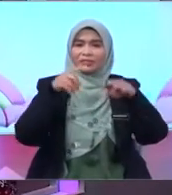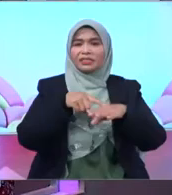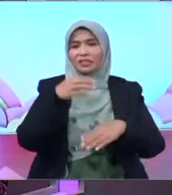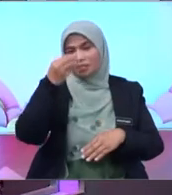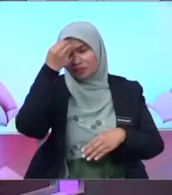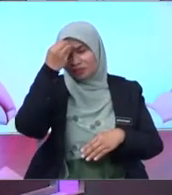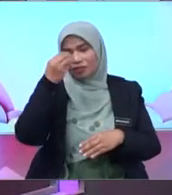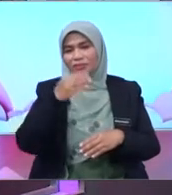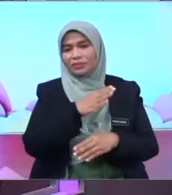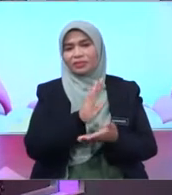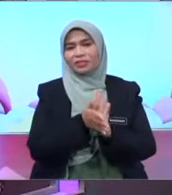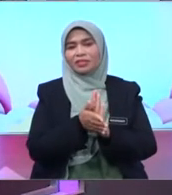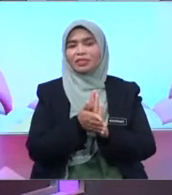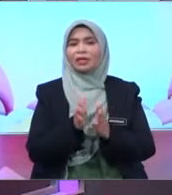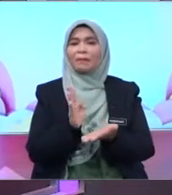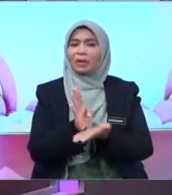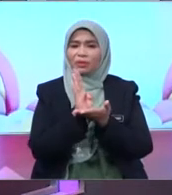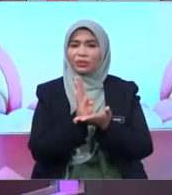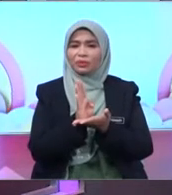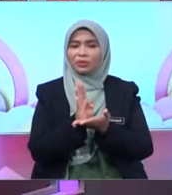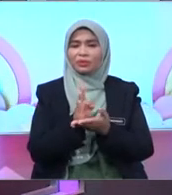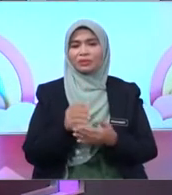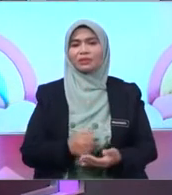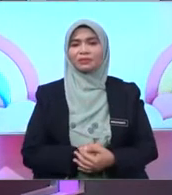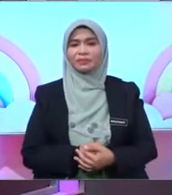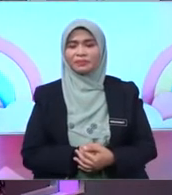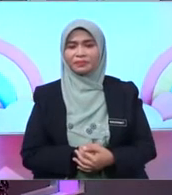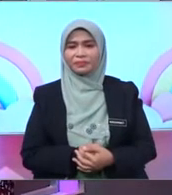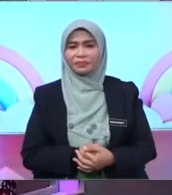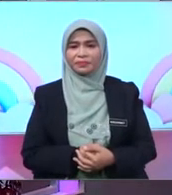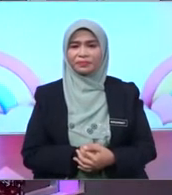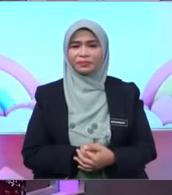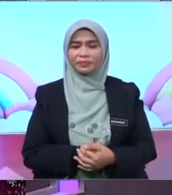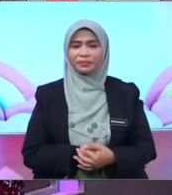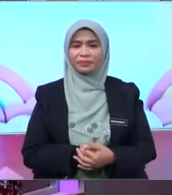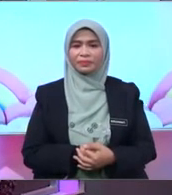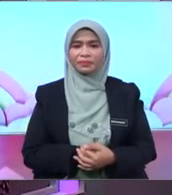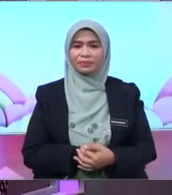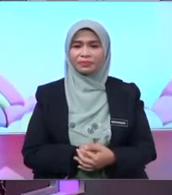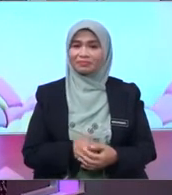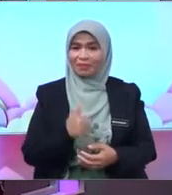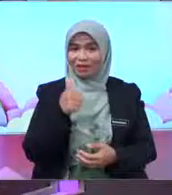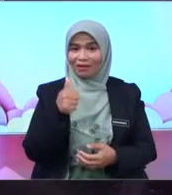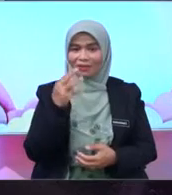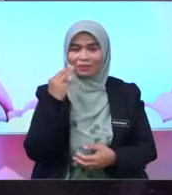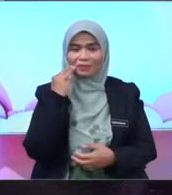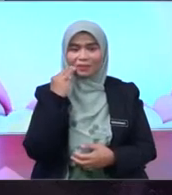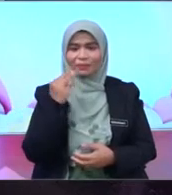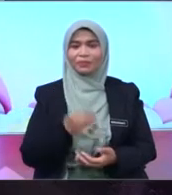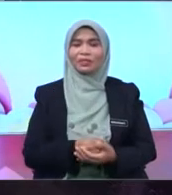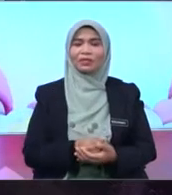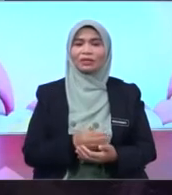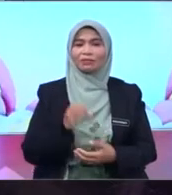ngadhepi segmental dan dan banyak-banyak boleh minta tolong tetap.com aku senam irama yang bagus aki